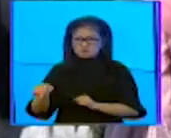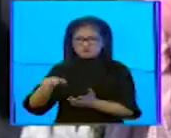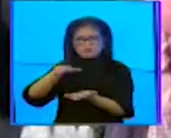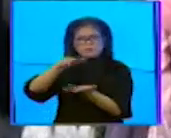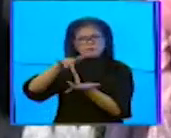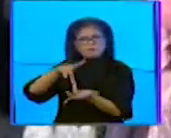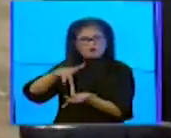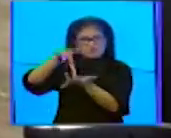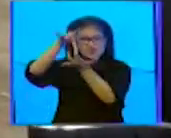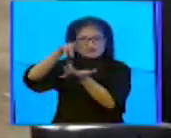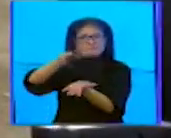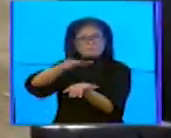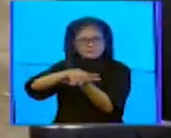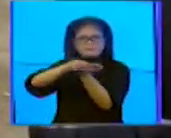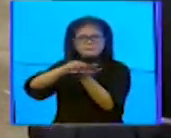Tim Liputan iNews melaporkan.